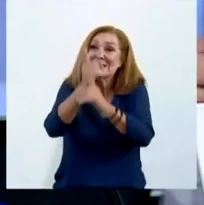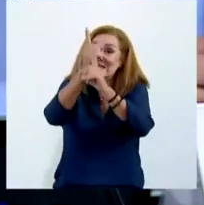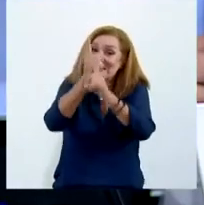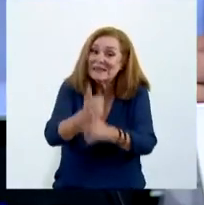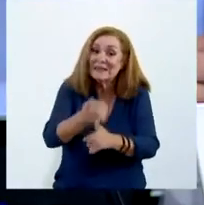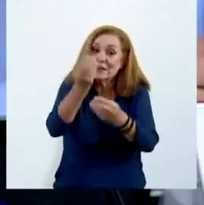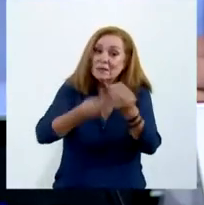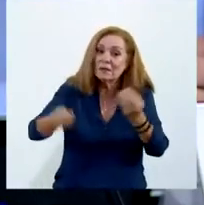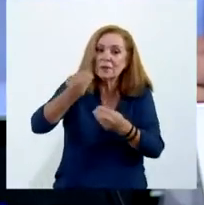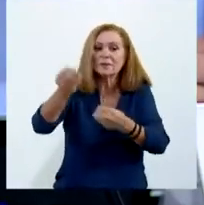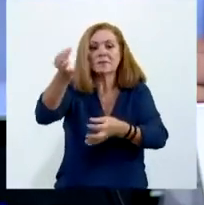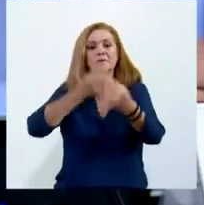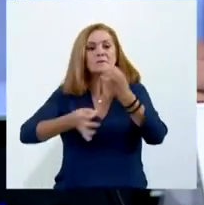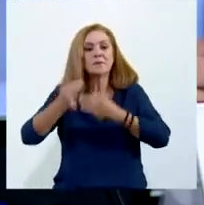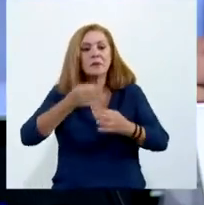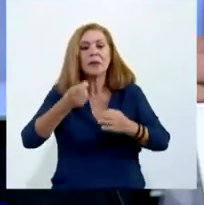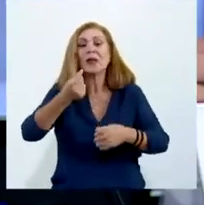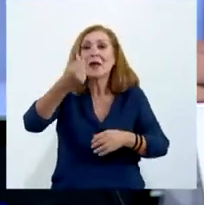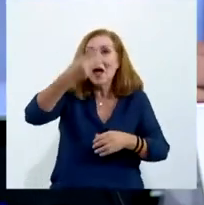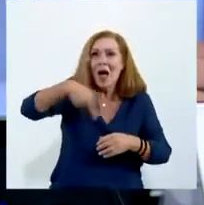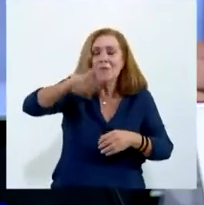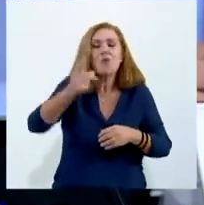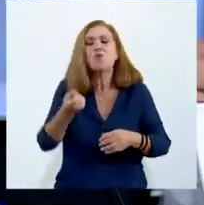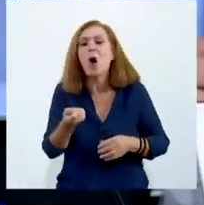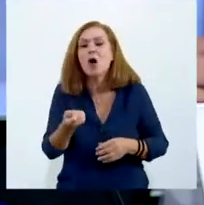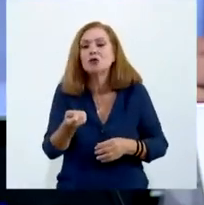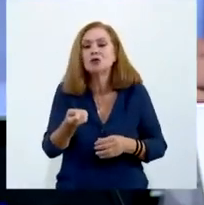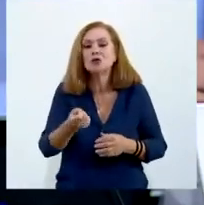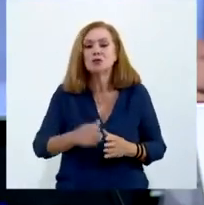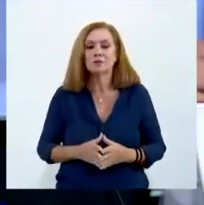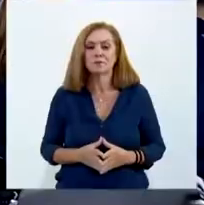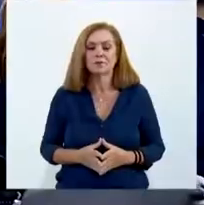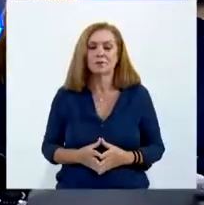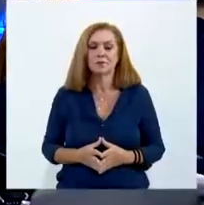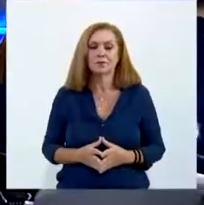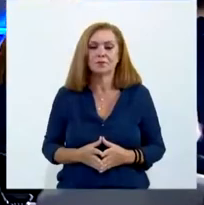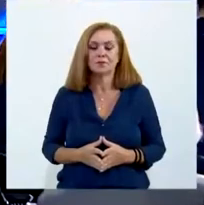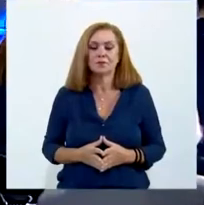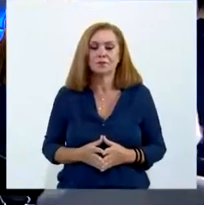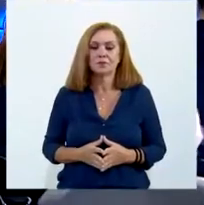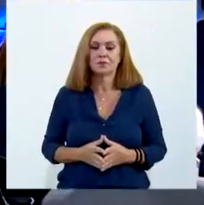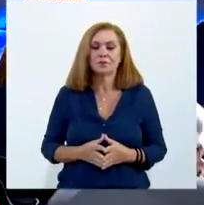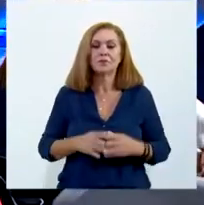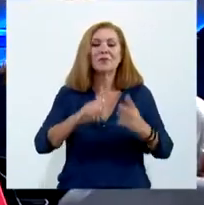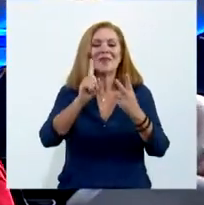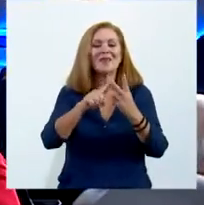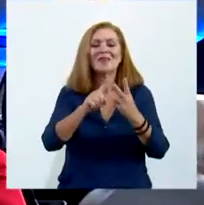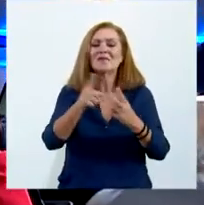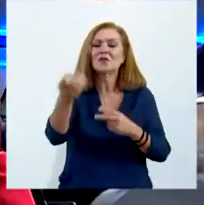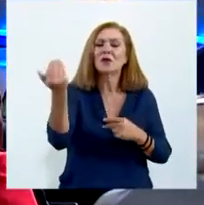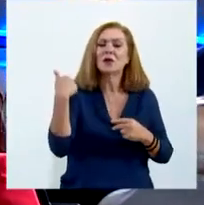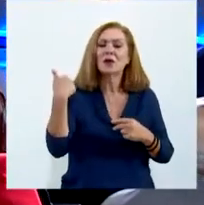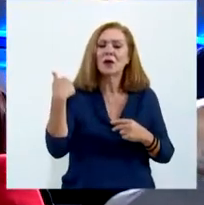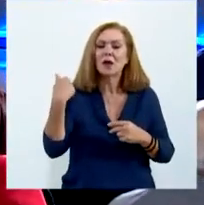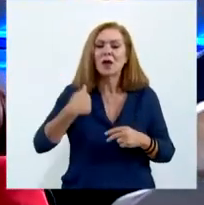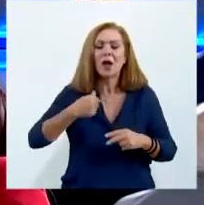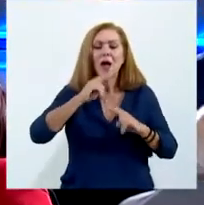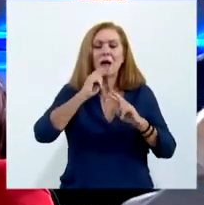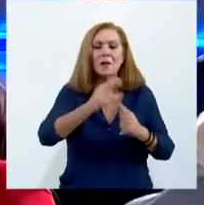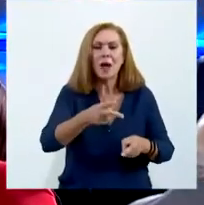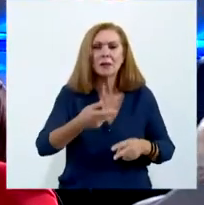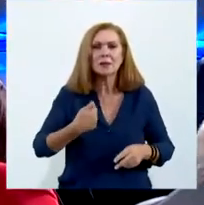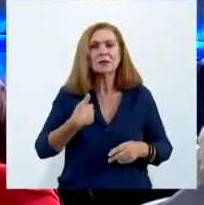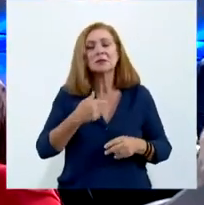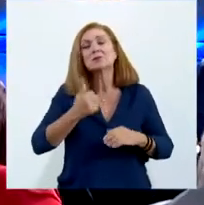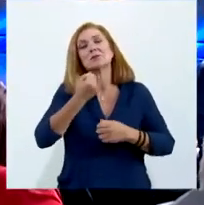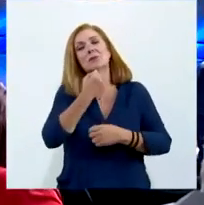πείτε από αυτού? Πόση θα είναι αυτή η αύξηση? Ευχαριστώ. Στο δεύτερο ερώτημά σας, η απάντησή μου είναι μονολεκτική. Όχι, δεν